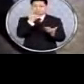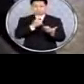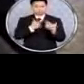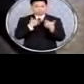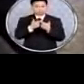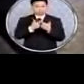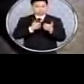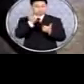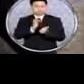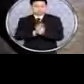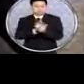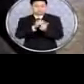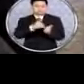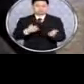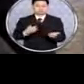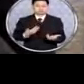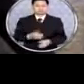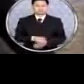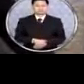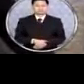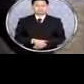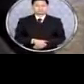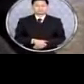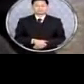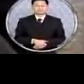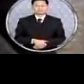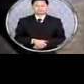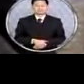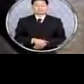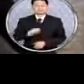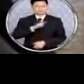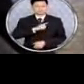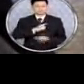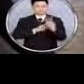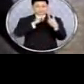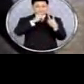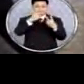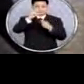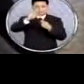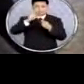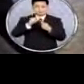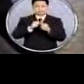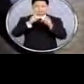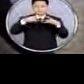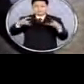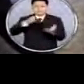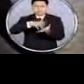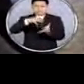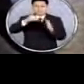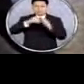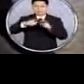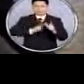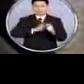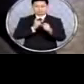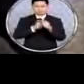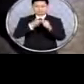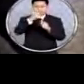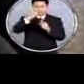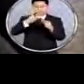样的动力跟能力来推动。那么我的2025的非核家园有13年的时间来达成，